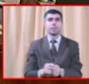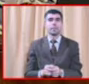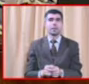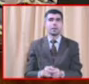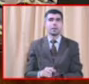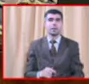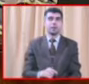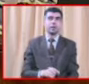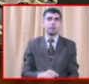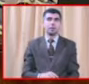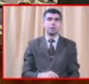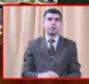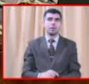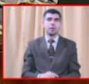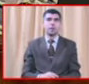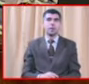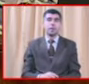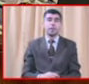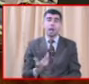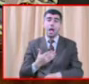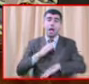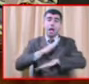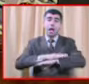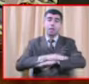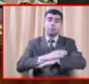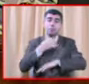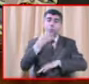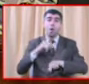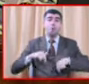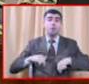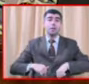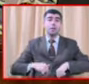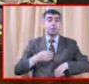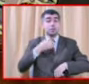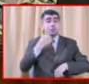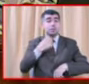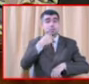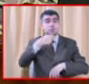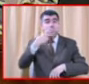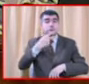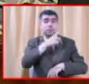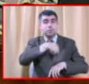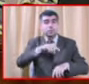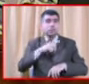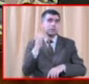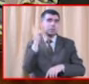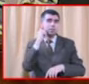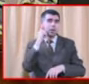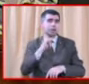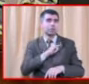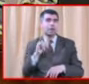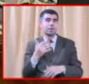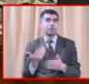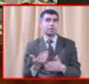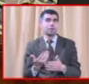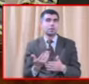بخير. السيد الوزير كان يتكلم وكان هناك ازعاج يعني وكلام حتى